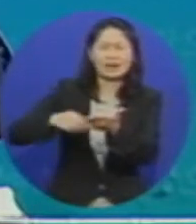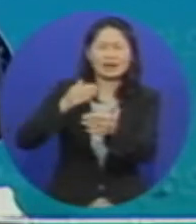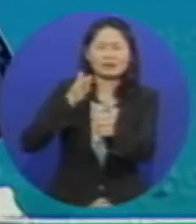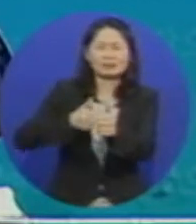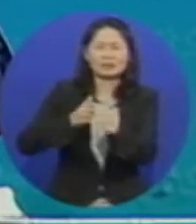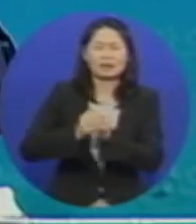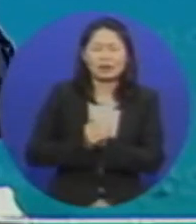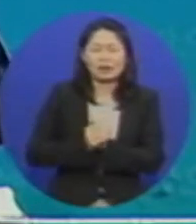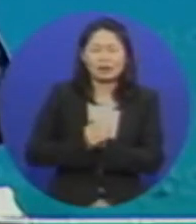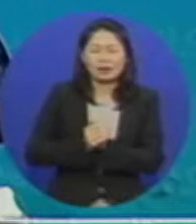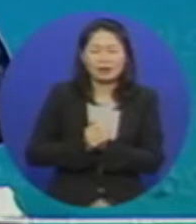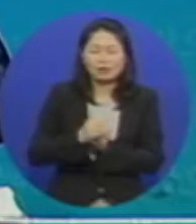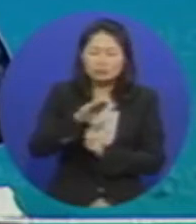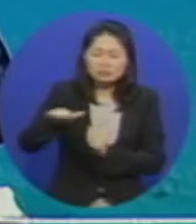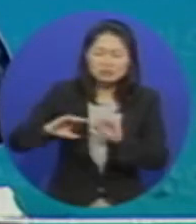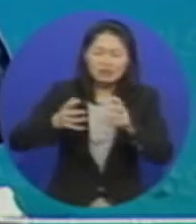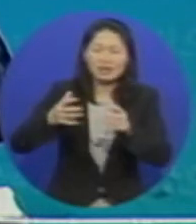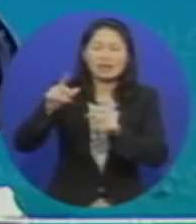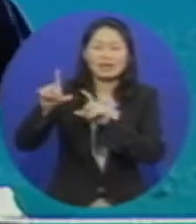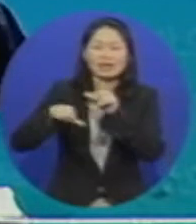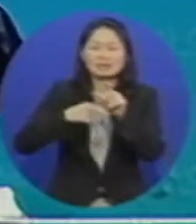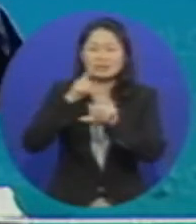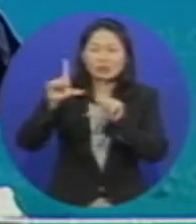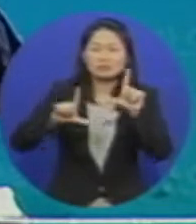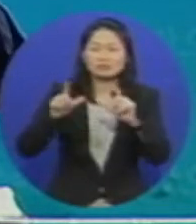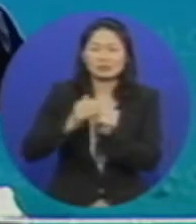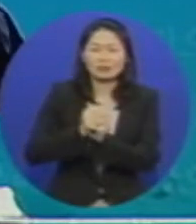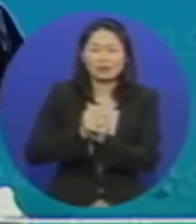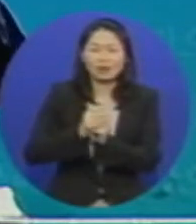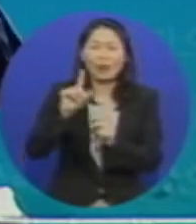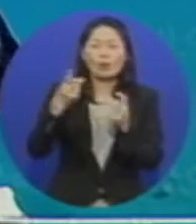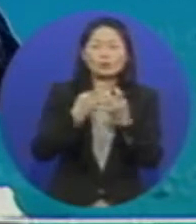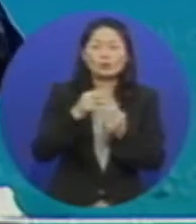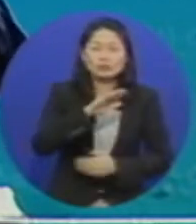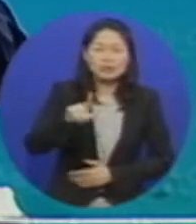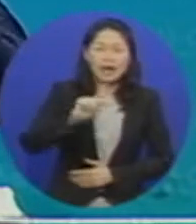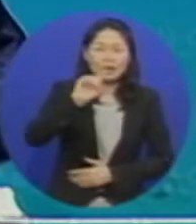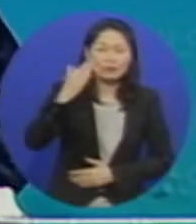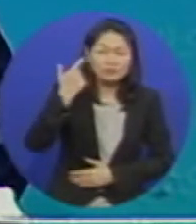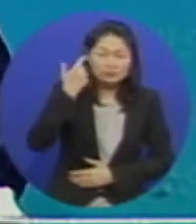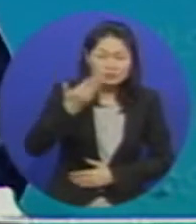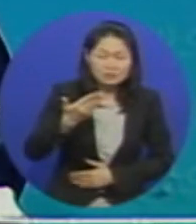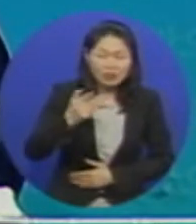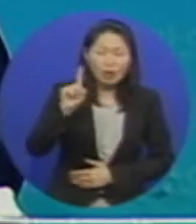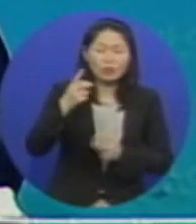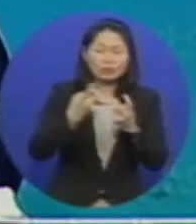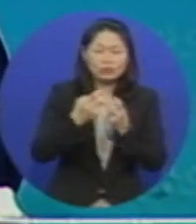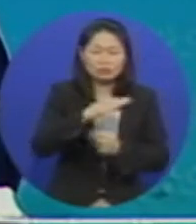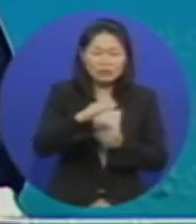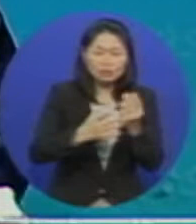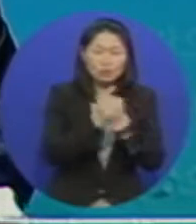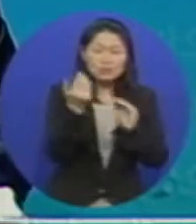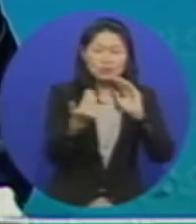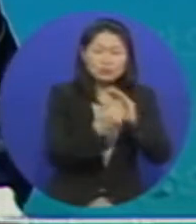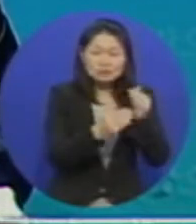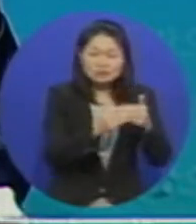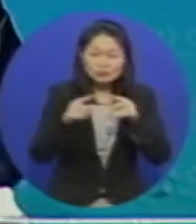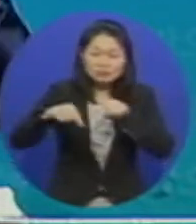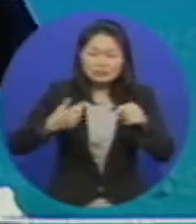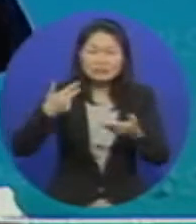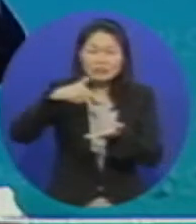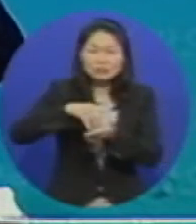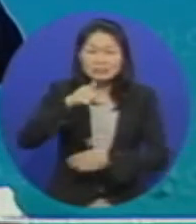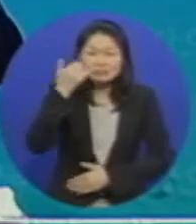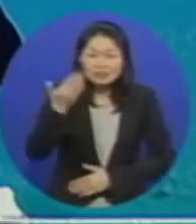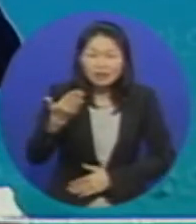어떻게 우리가 하나가 될 수 있죠 통일을 이룰 어떻게 지도자 를 우리가 세워나갈 수 있죠 길이 있을까요